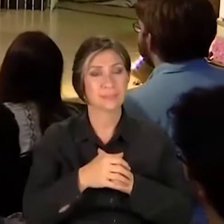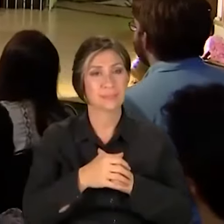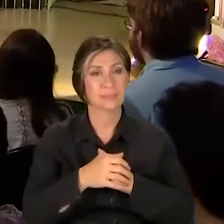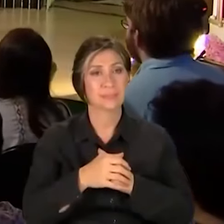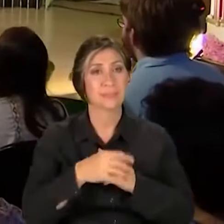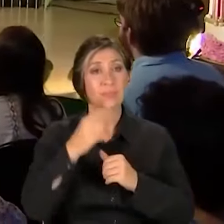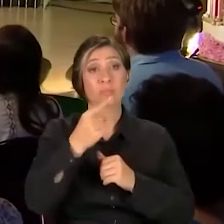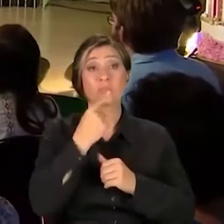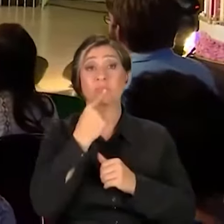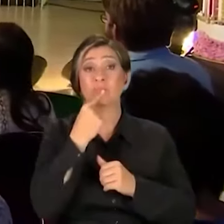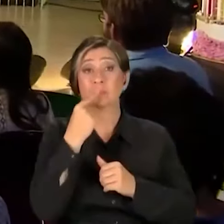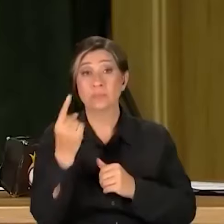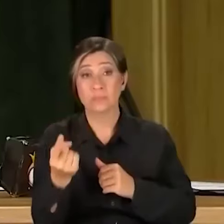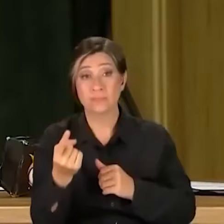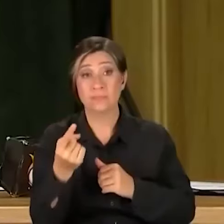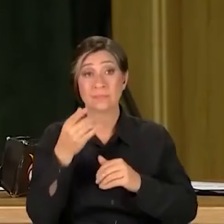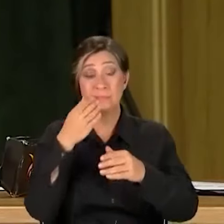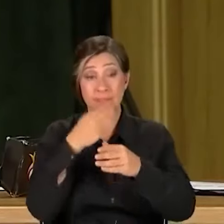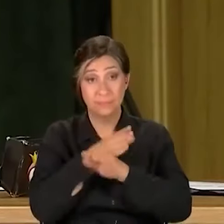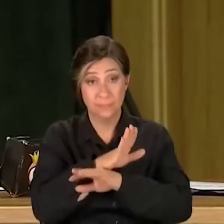bu söyleme şekli